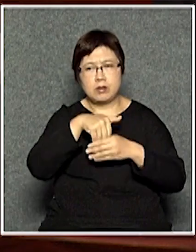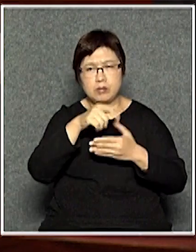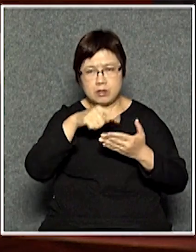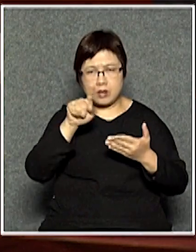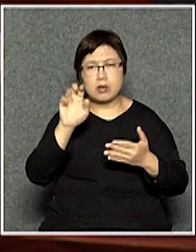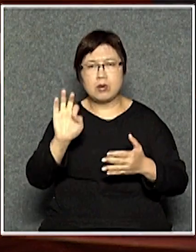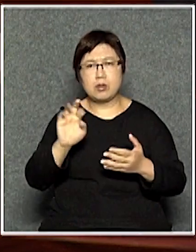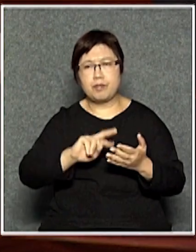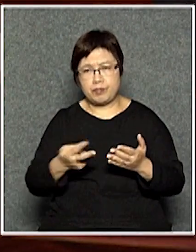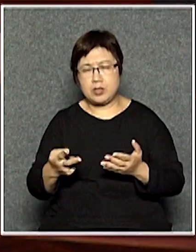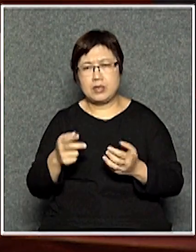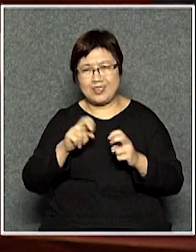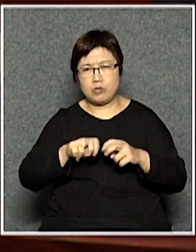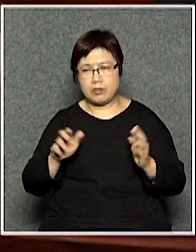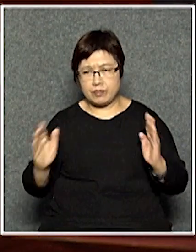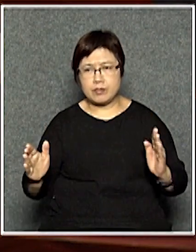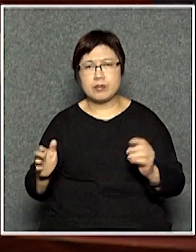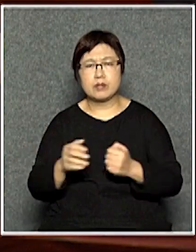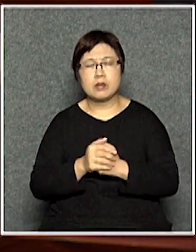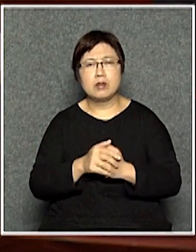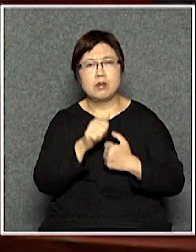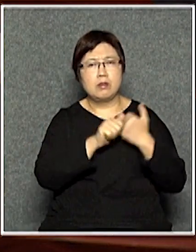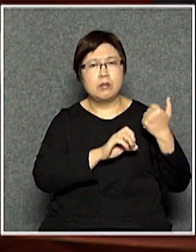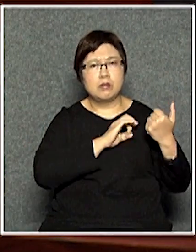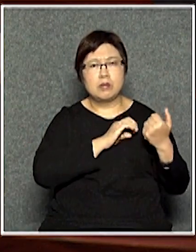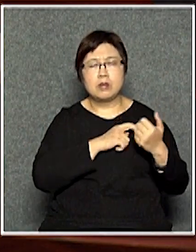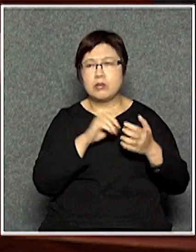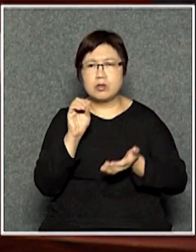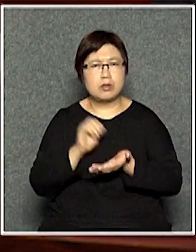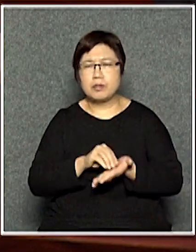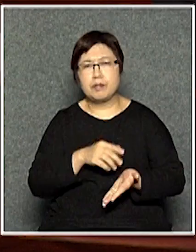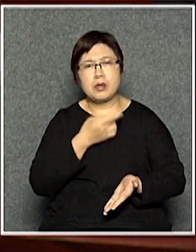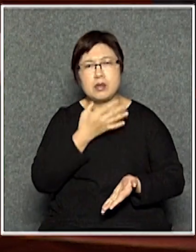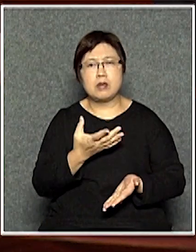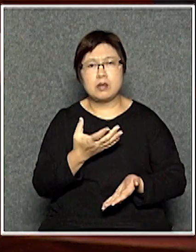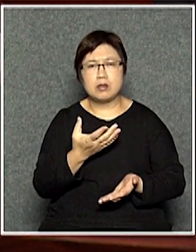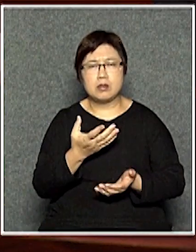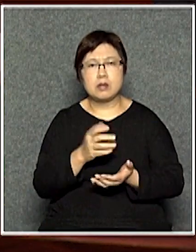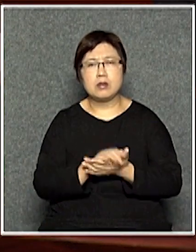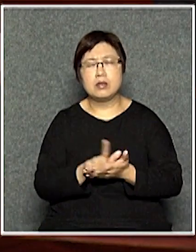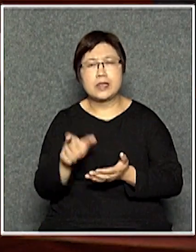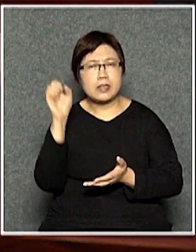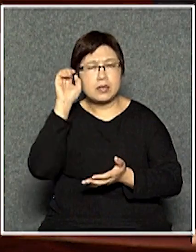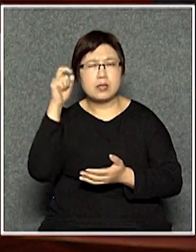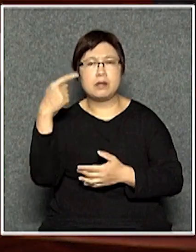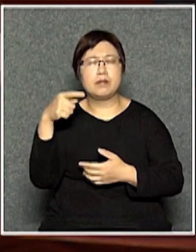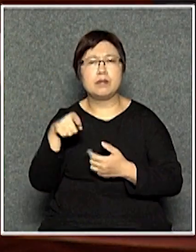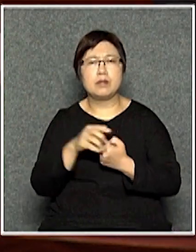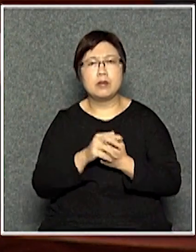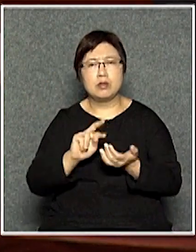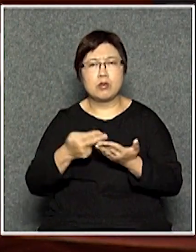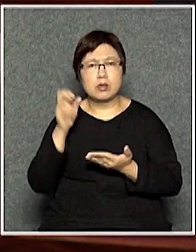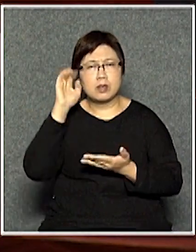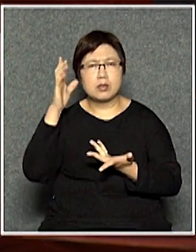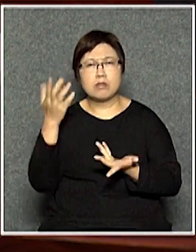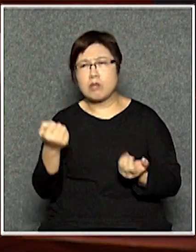可以成為調查範圍，當委員會未曾決定的時候，這個只不過是建議，修改個建議有什